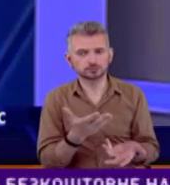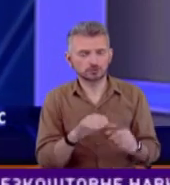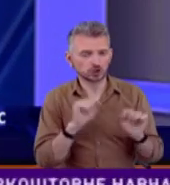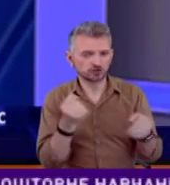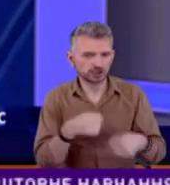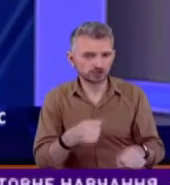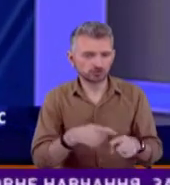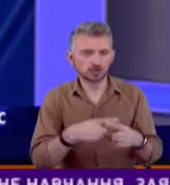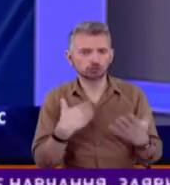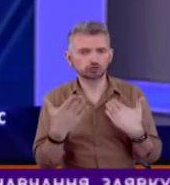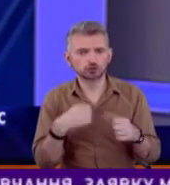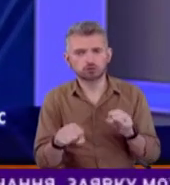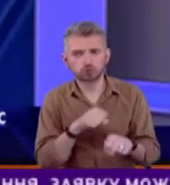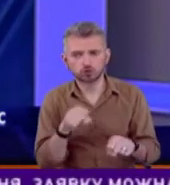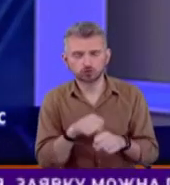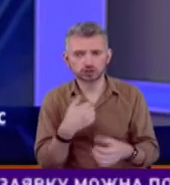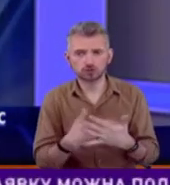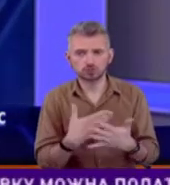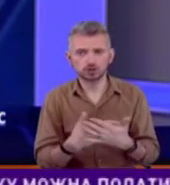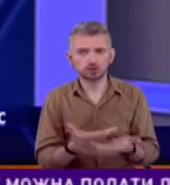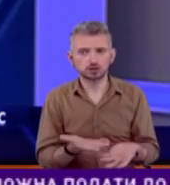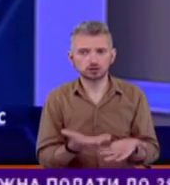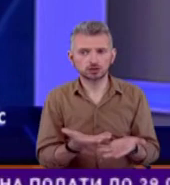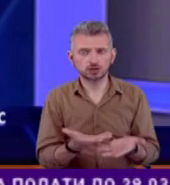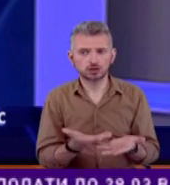швидкісних. Це і стосується порушень, допустимо, наприклад,